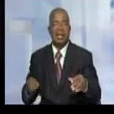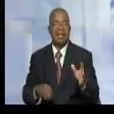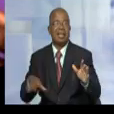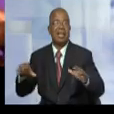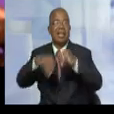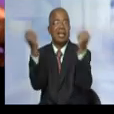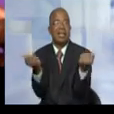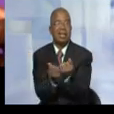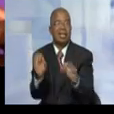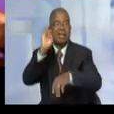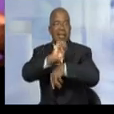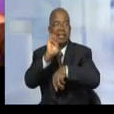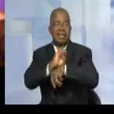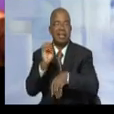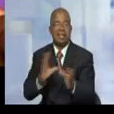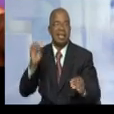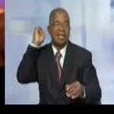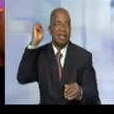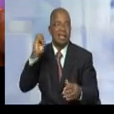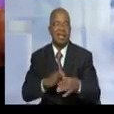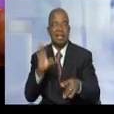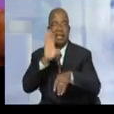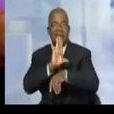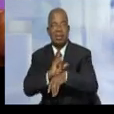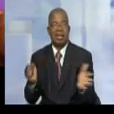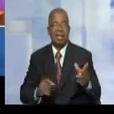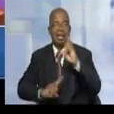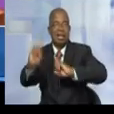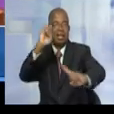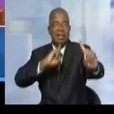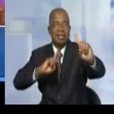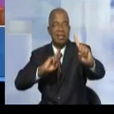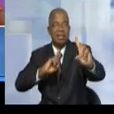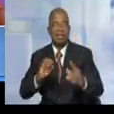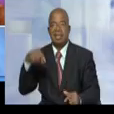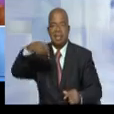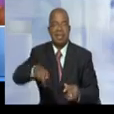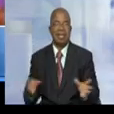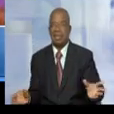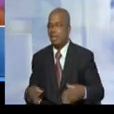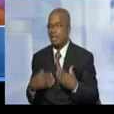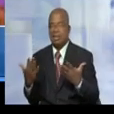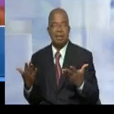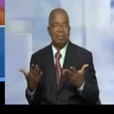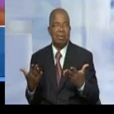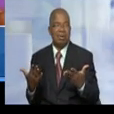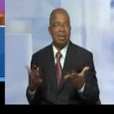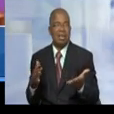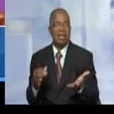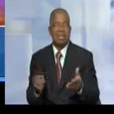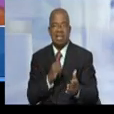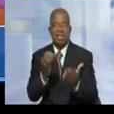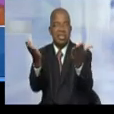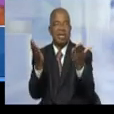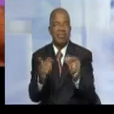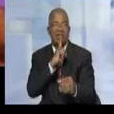comme évêque. Le signe que je donne à cette nomination, c'est que je vais être